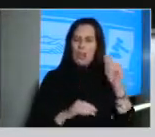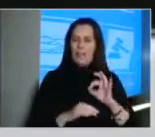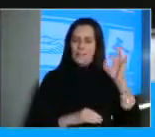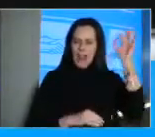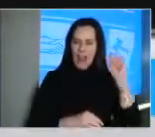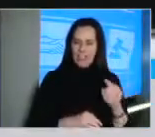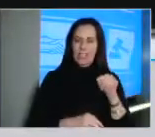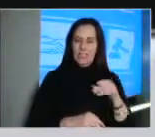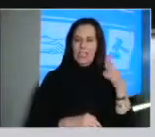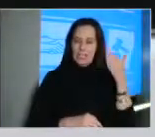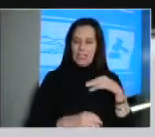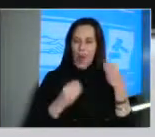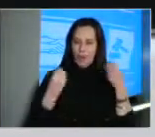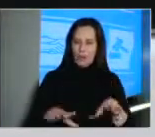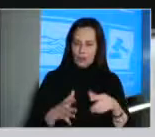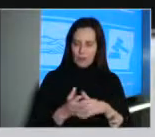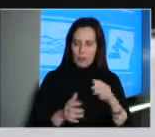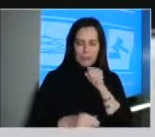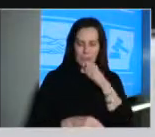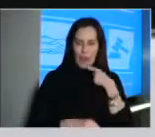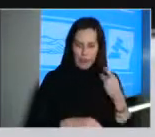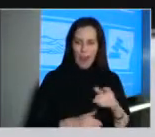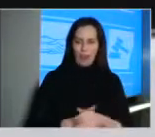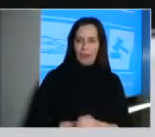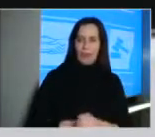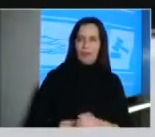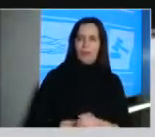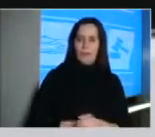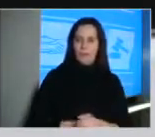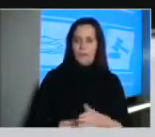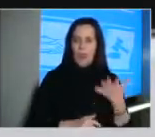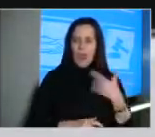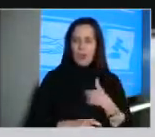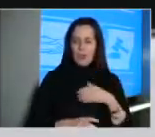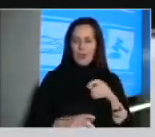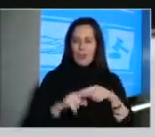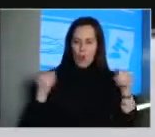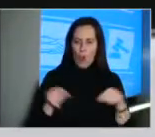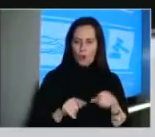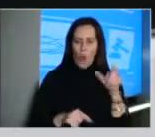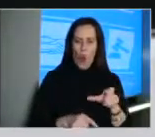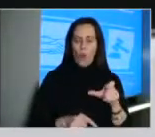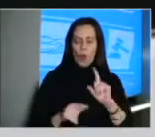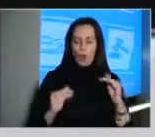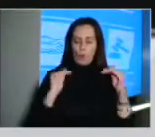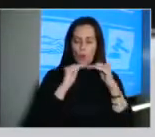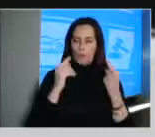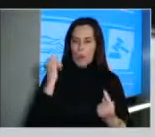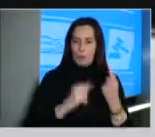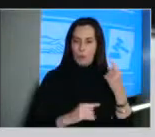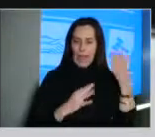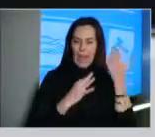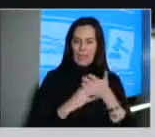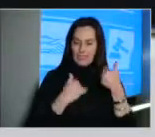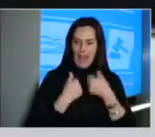הגדולה, זה היה העובדן הגדול, אולי זה מה שאספת אמרה לך. אוקיי. היו לי, היו לי אגרות חוב לא צמודות וכולי, ופתאום חצי